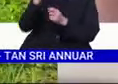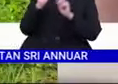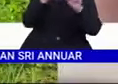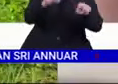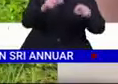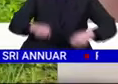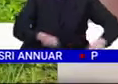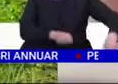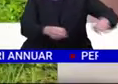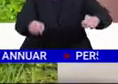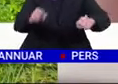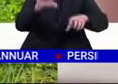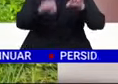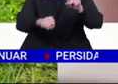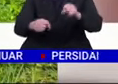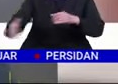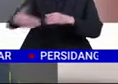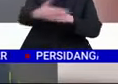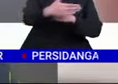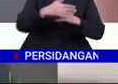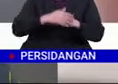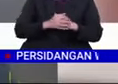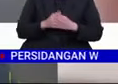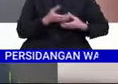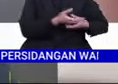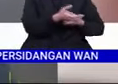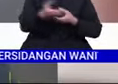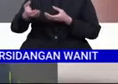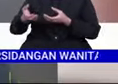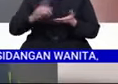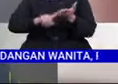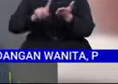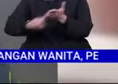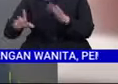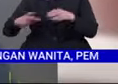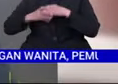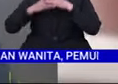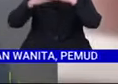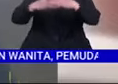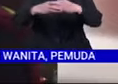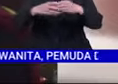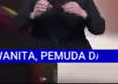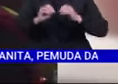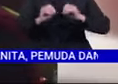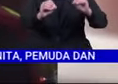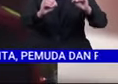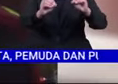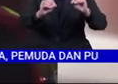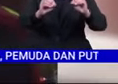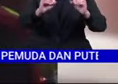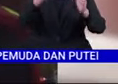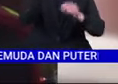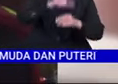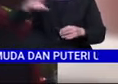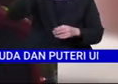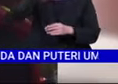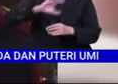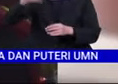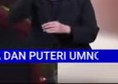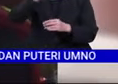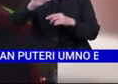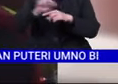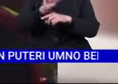di sungai tersebut tindakan pasukan Bombo setelah size up dilakukan pasukan keluaran operasi bertindak menjalankan operasi Pencarian